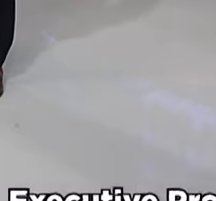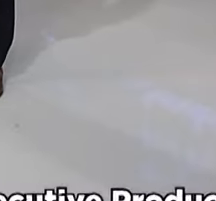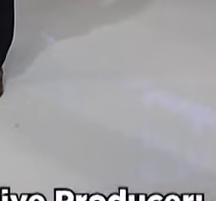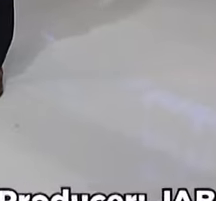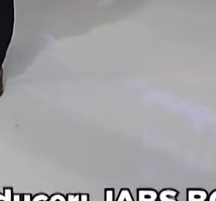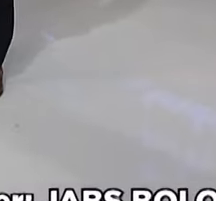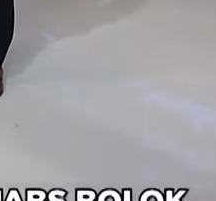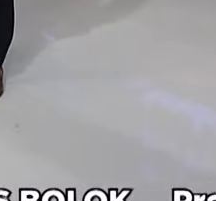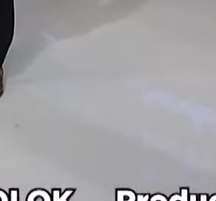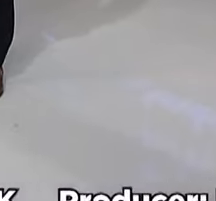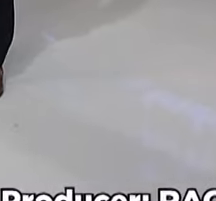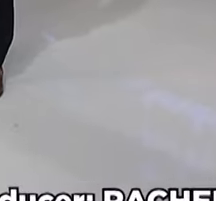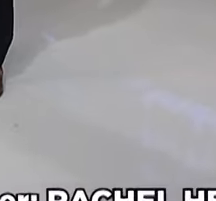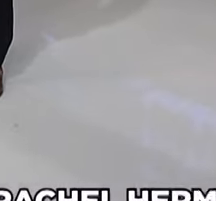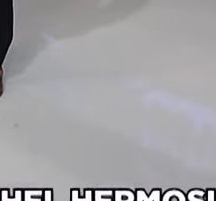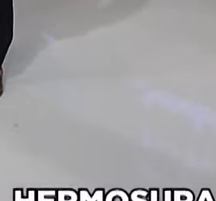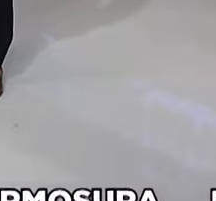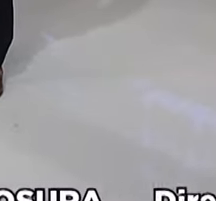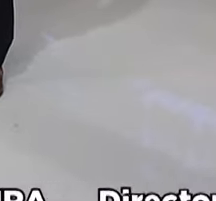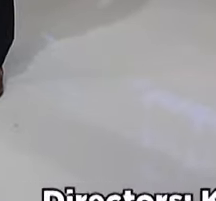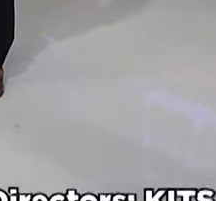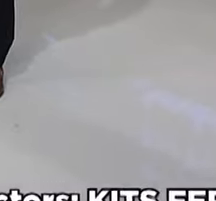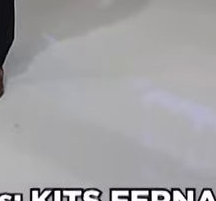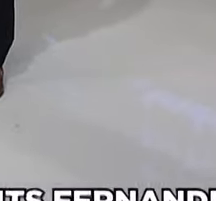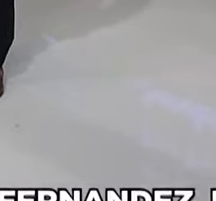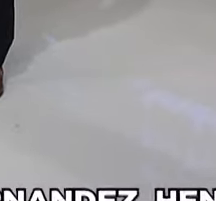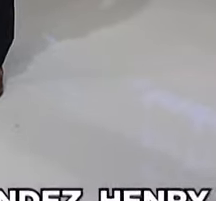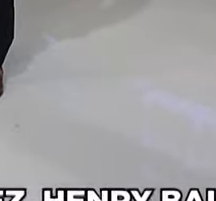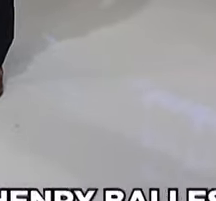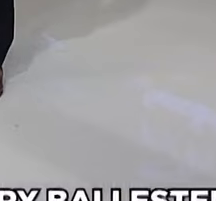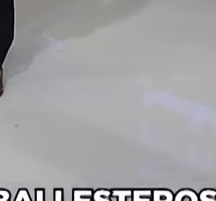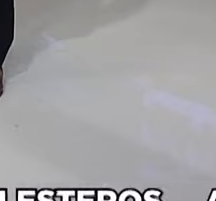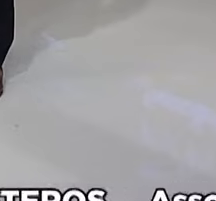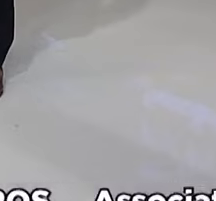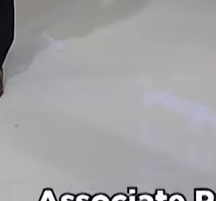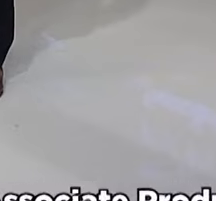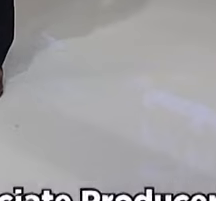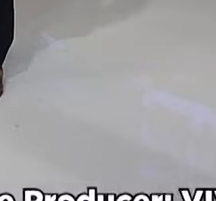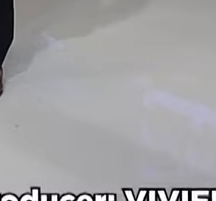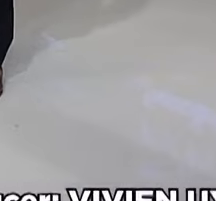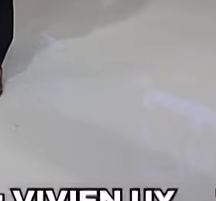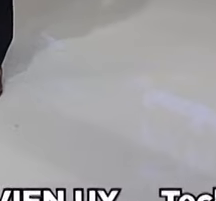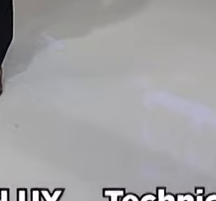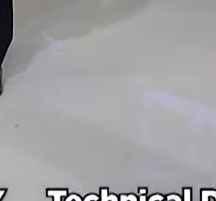Ano ba? Natuwa nga. Ang dilip ako na si lola, malakas pa. Ay, hindi naman. No,